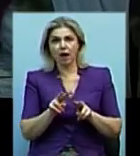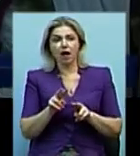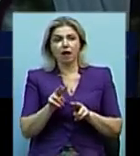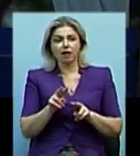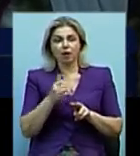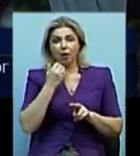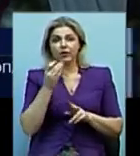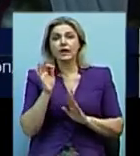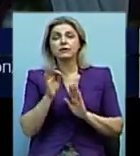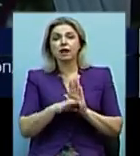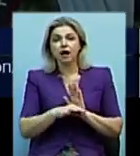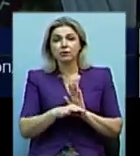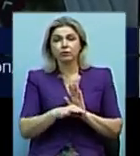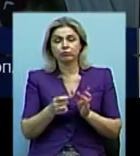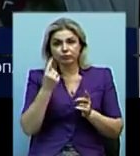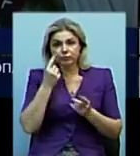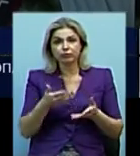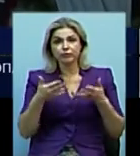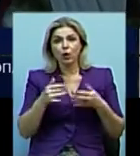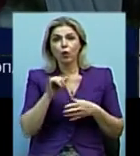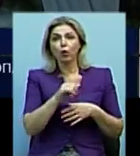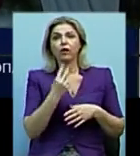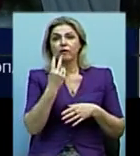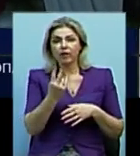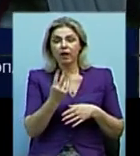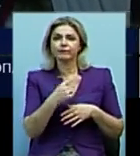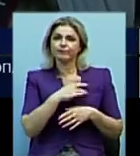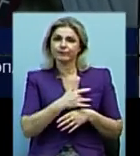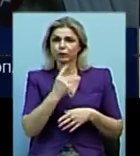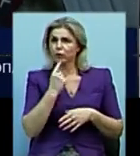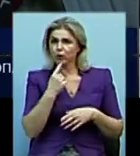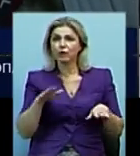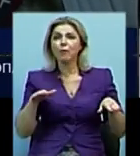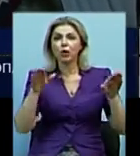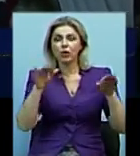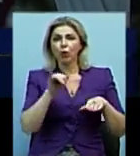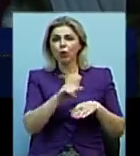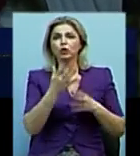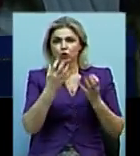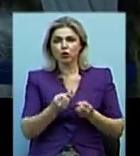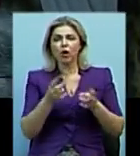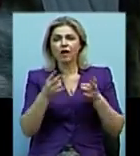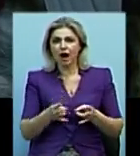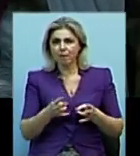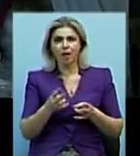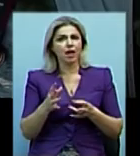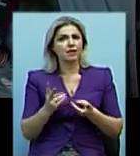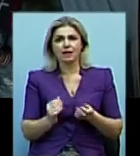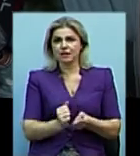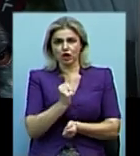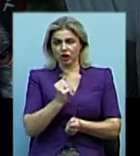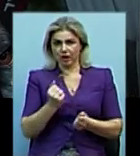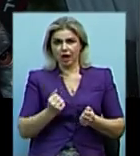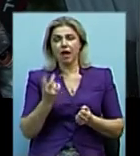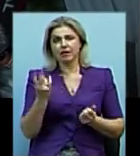При детальному огляді з'ясували, що у 2 птахів навряд чи вдасться полетіти. У них ще травми не зажили. Треба буде з ними ще